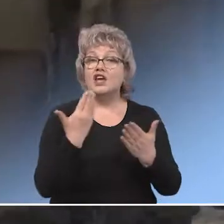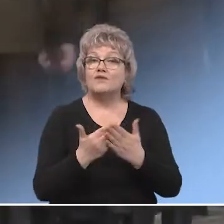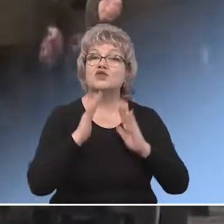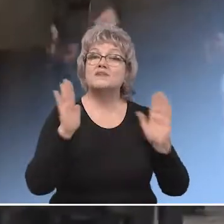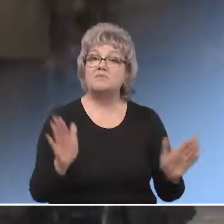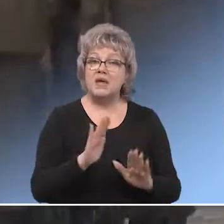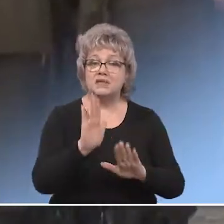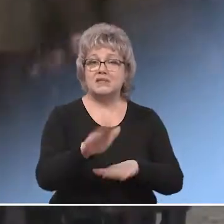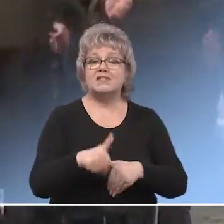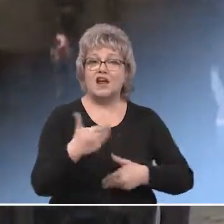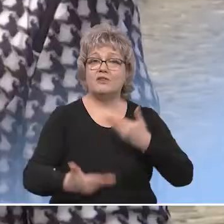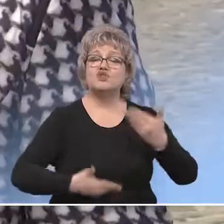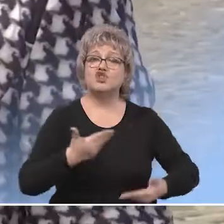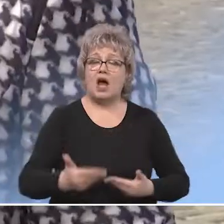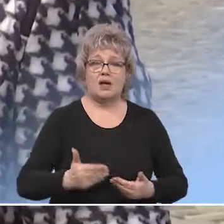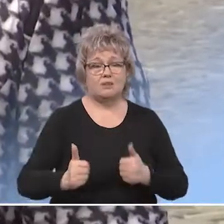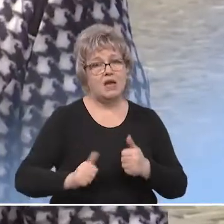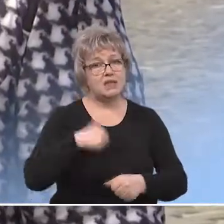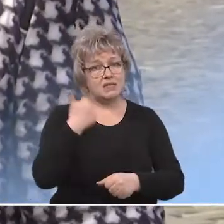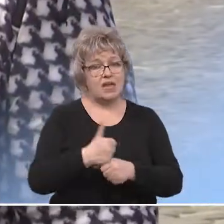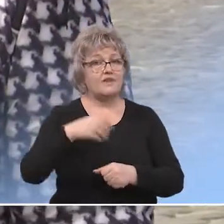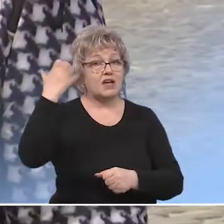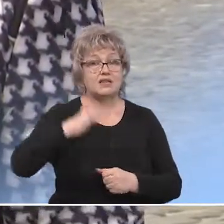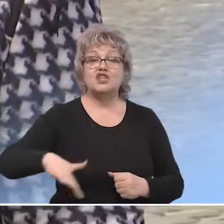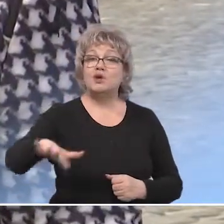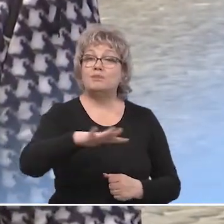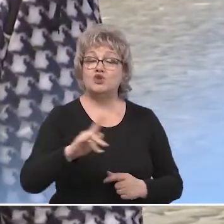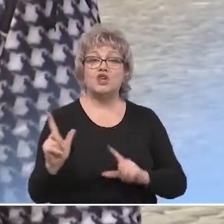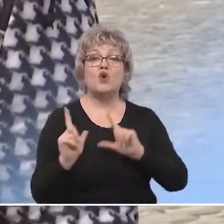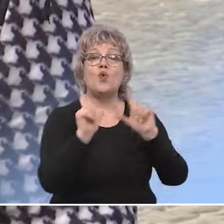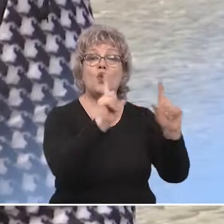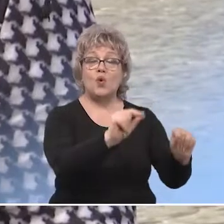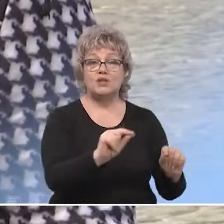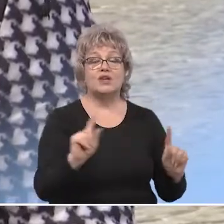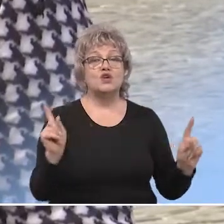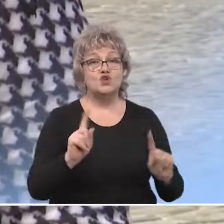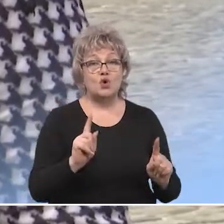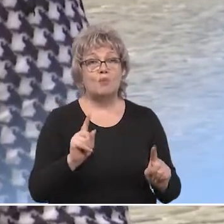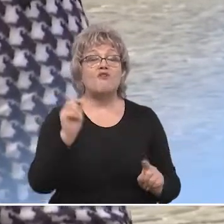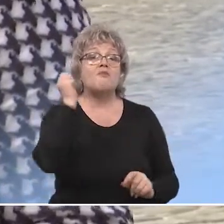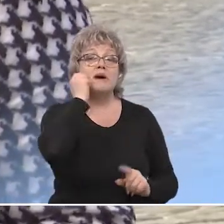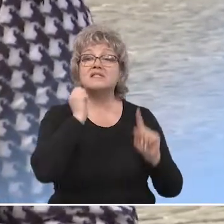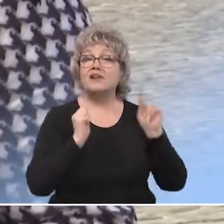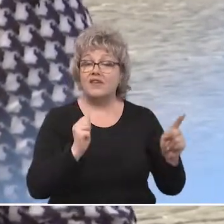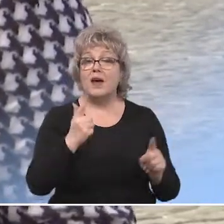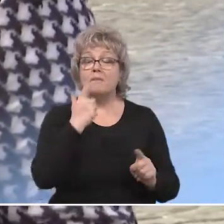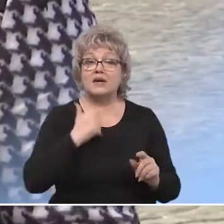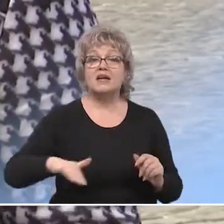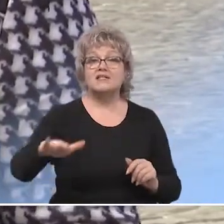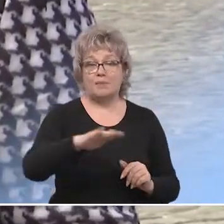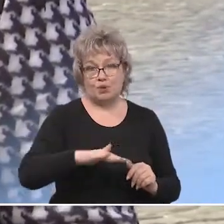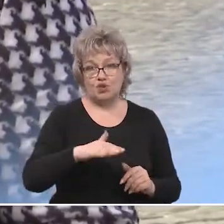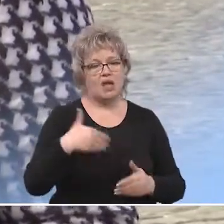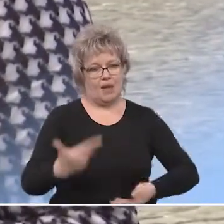И вот с песней, с троевым шагом, с главной казачьей площади они уходят для того, чтобы в Москве по